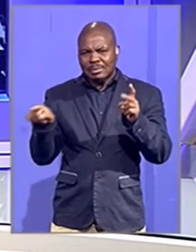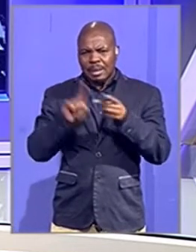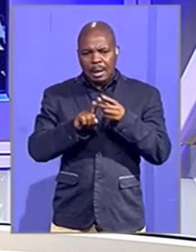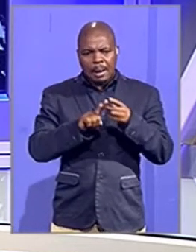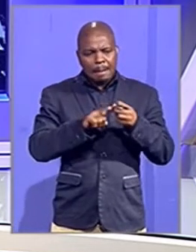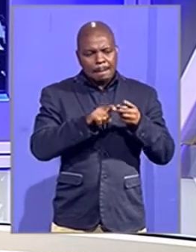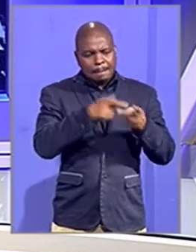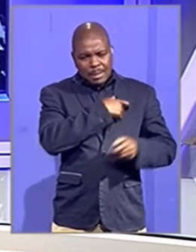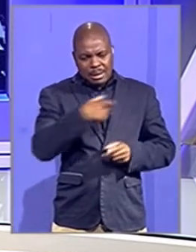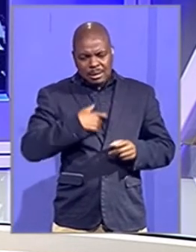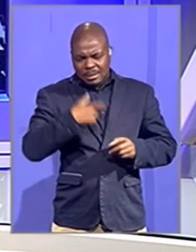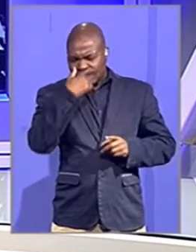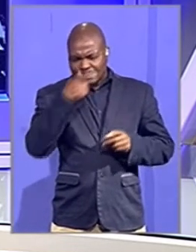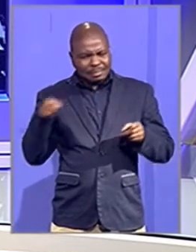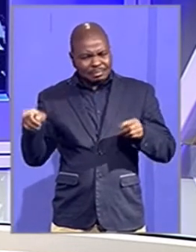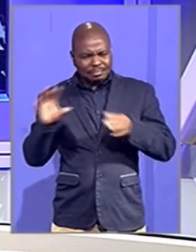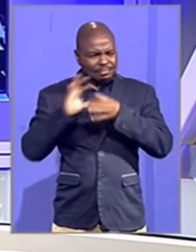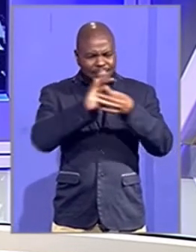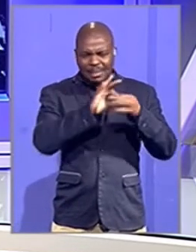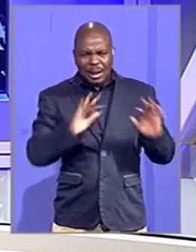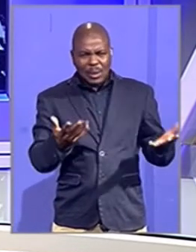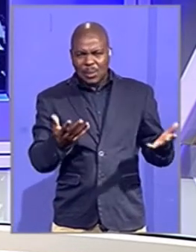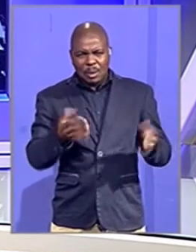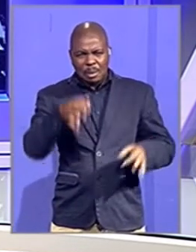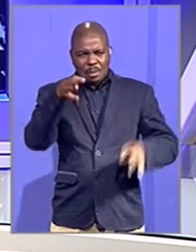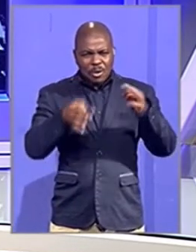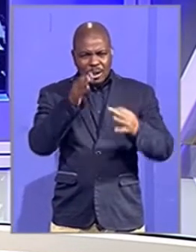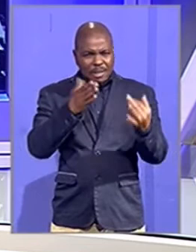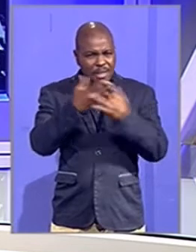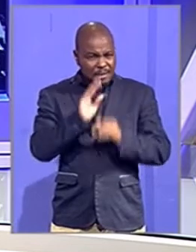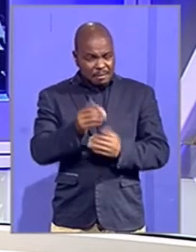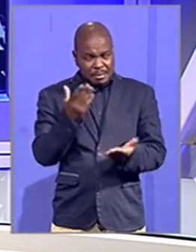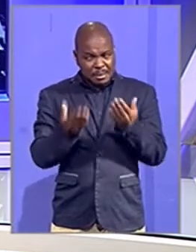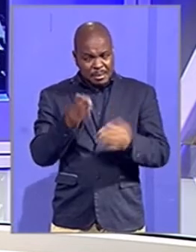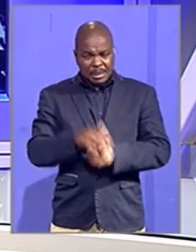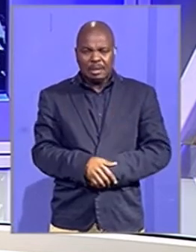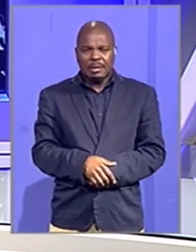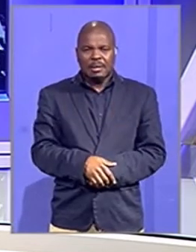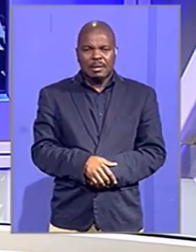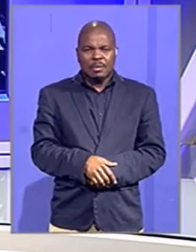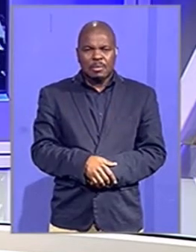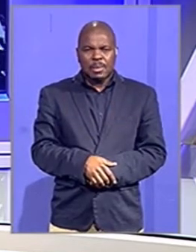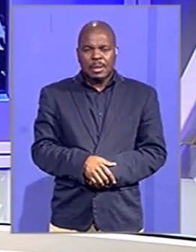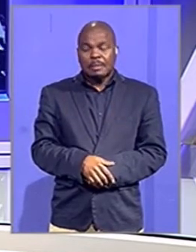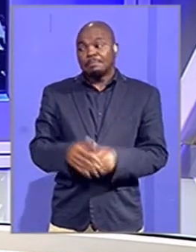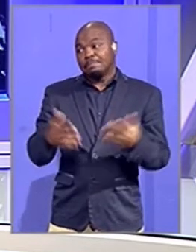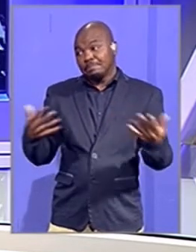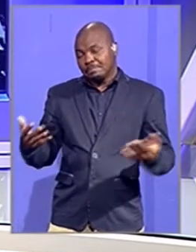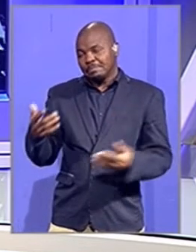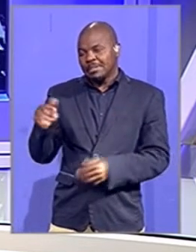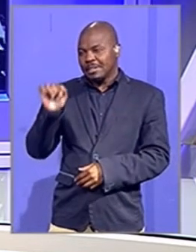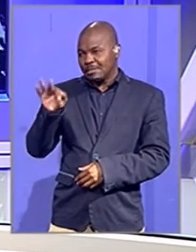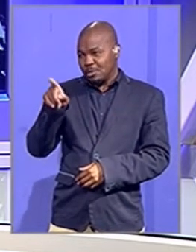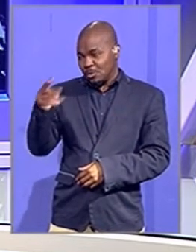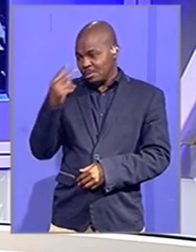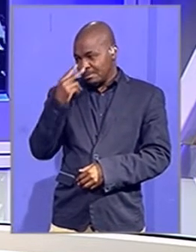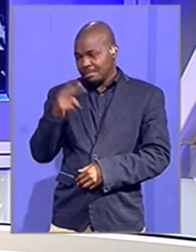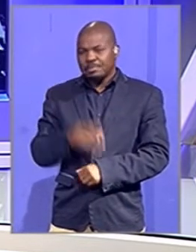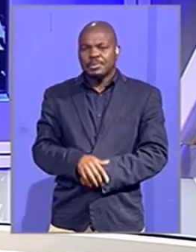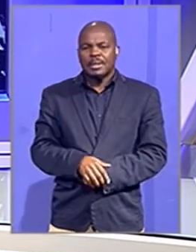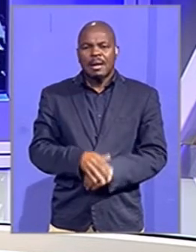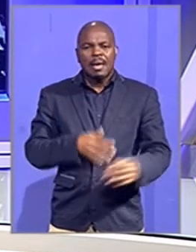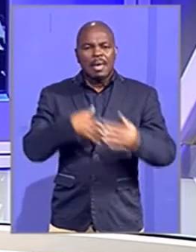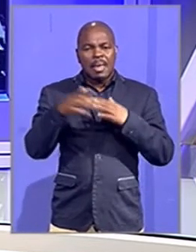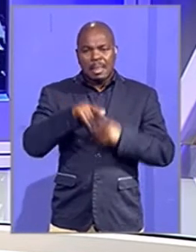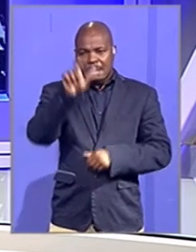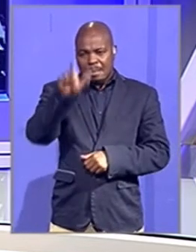president Ramaphosa e ka ba ena le fetlana la sepolotiki ka gare a ke re lo go ka tšeletša mang le mang